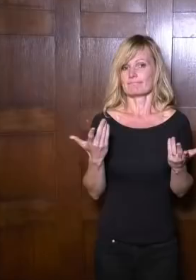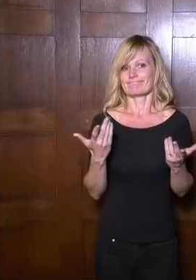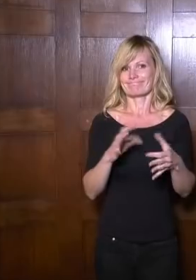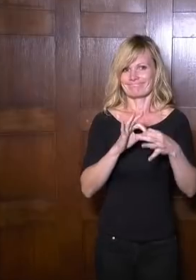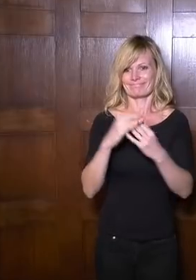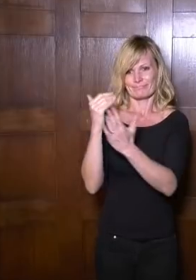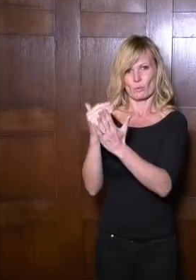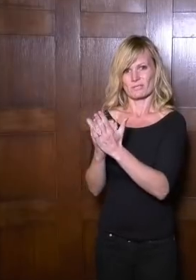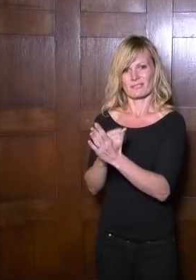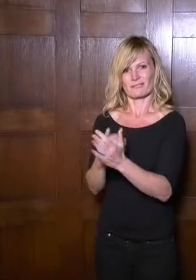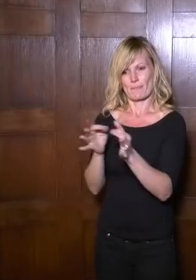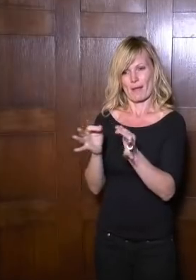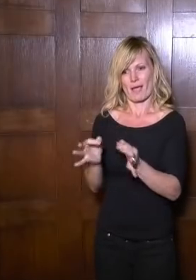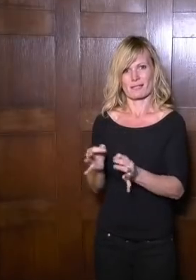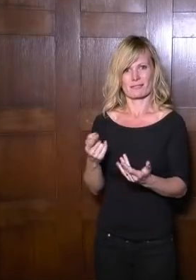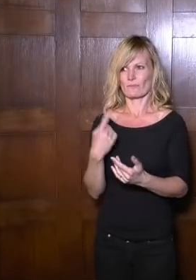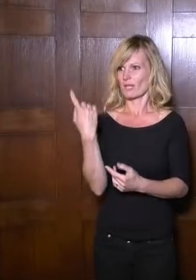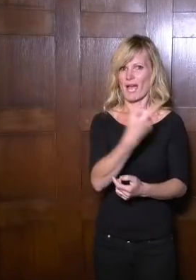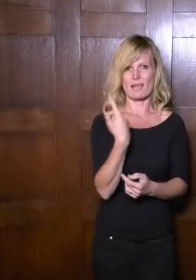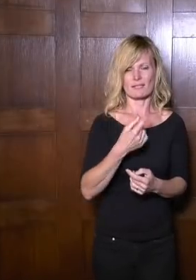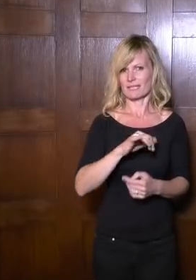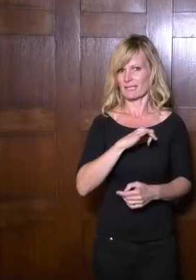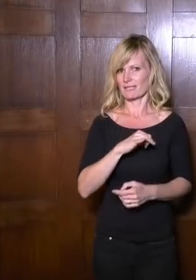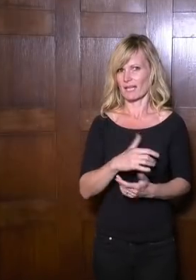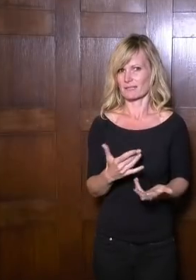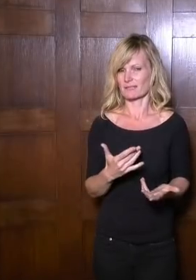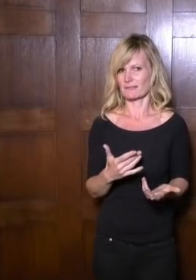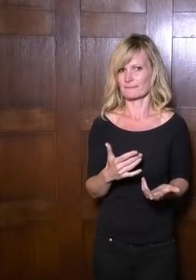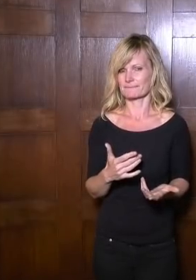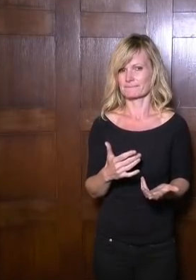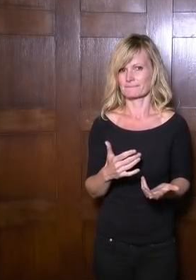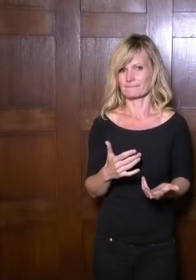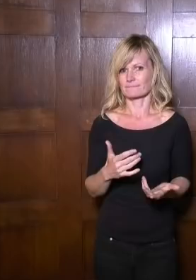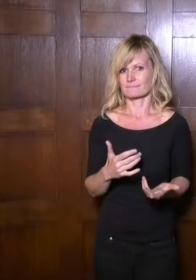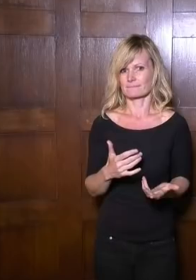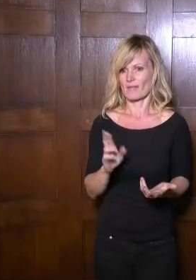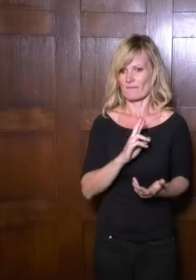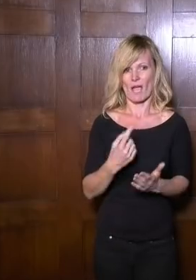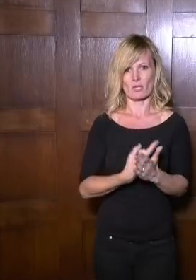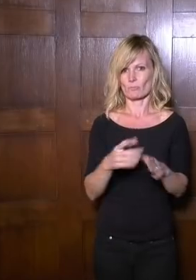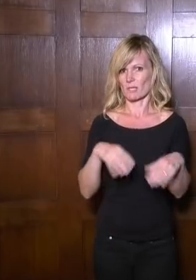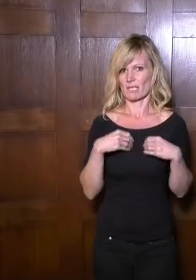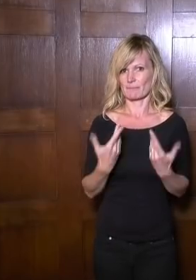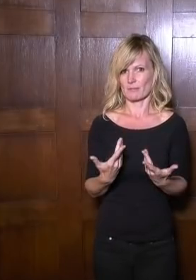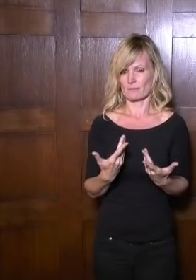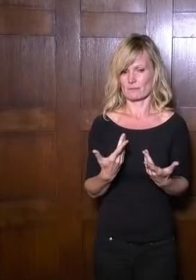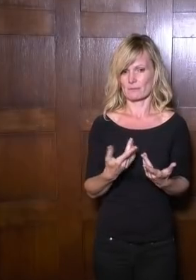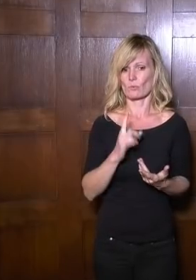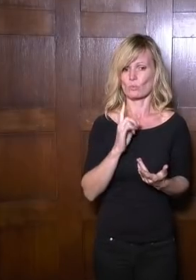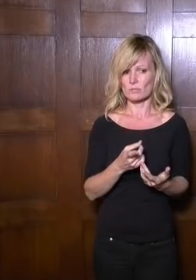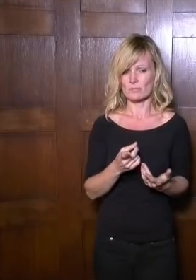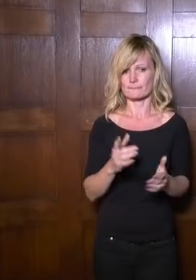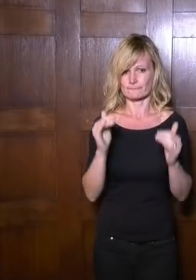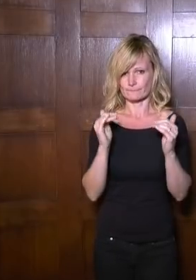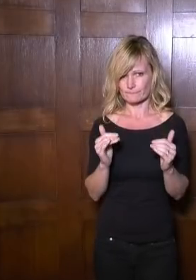gemessen sind, das ist, denke ich, für jeden hier in der Runde interessant, der das, sage ich mal, in Anspruch genommen hat. Und das andere ist,